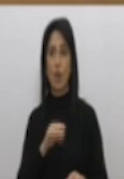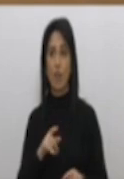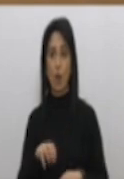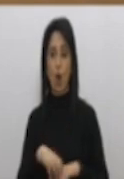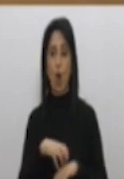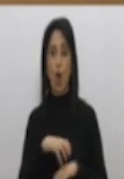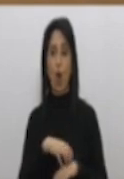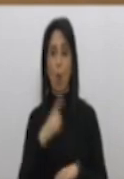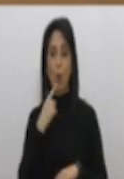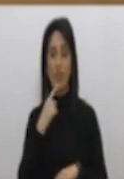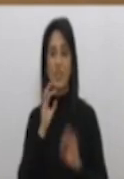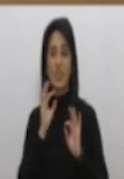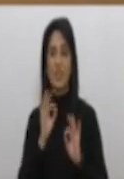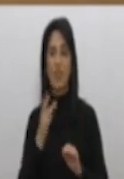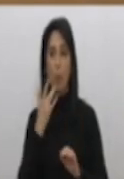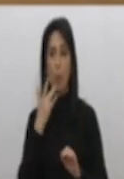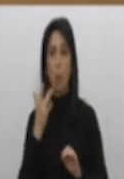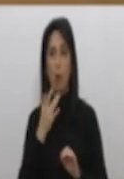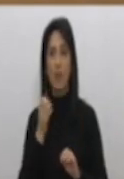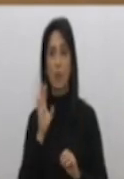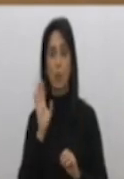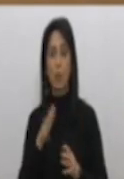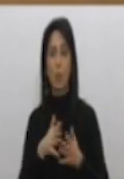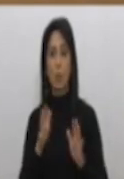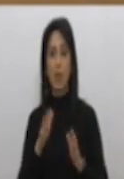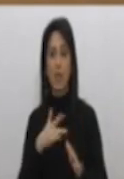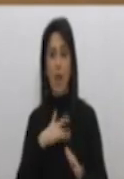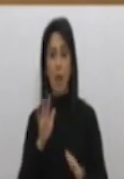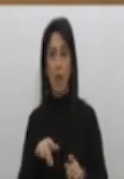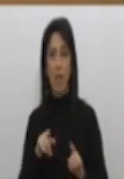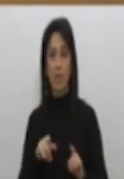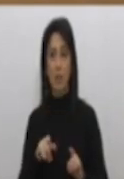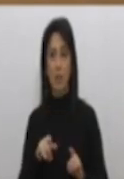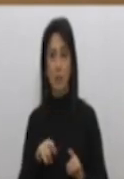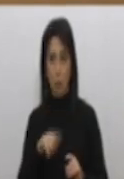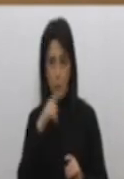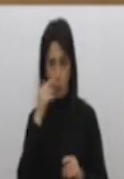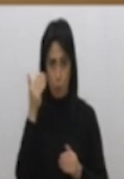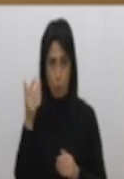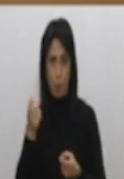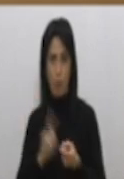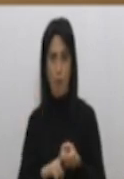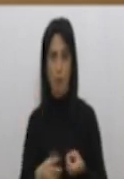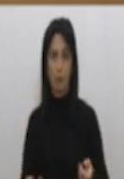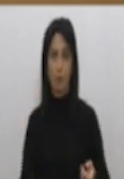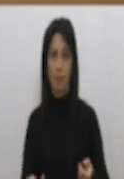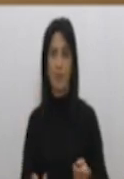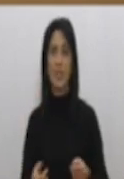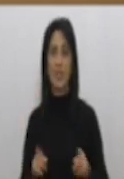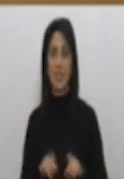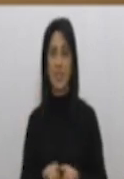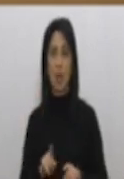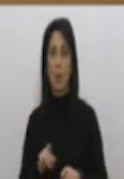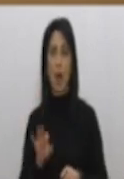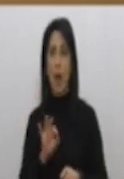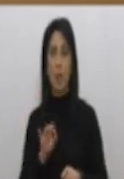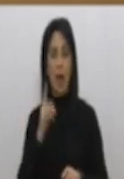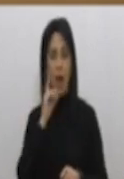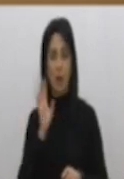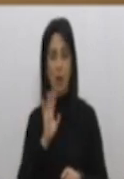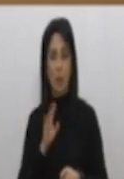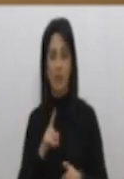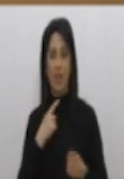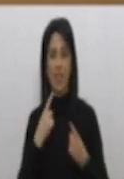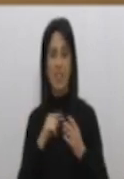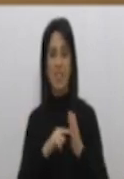კომუნისტური სისხლის სამართლის პოლიტიკას კიდევ უფრო მეტად ამკაცრებ ესეც პრორუსობაა ისე რომ ამაზე არ ფიქრობ და